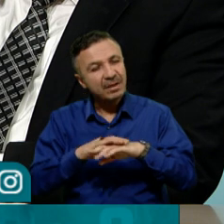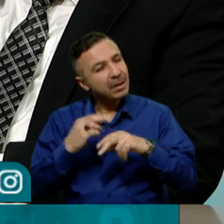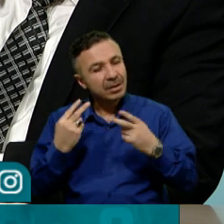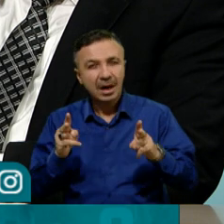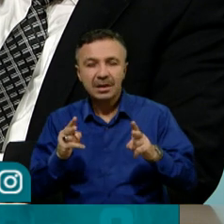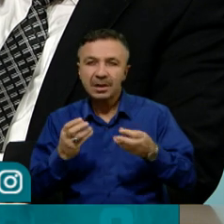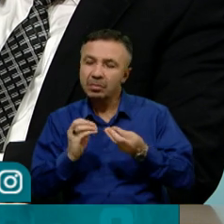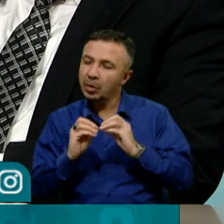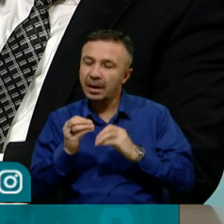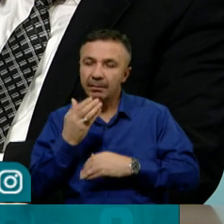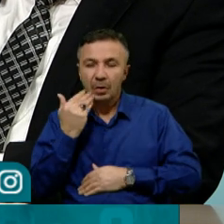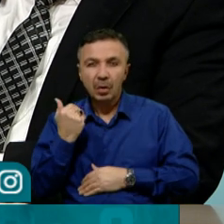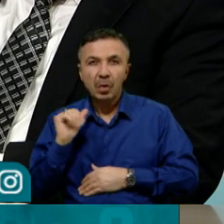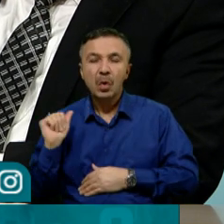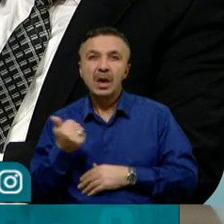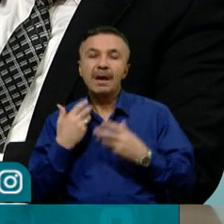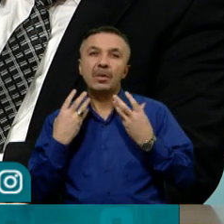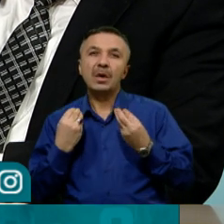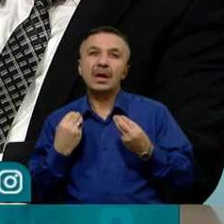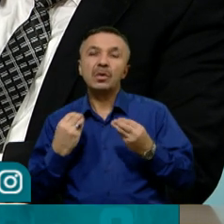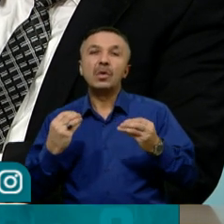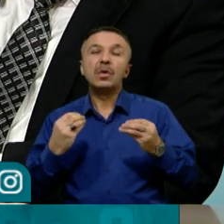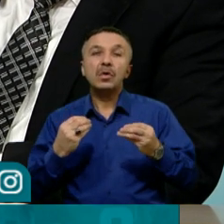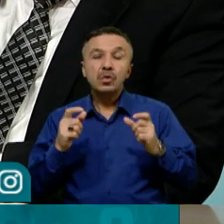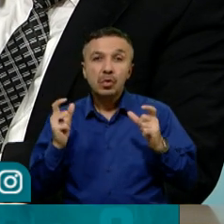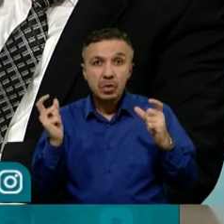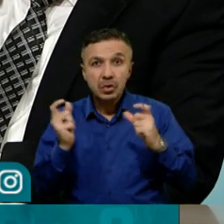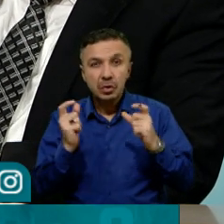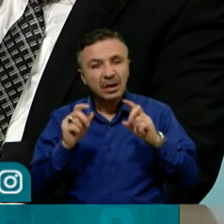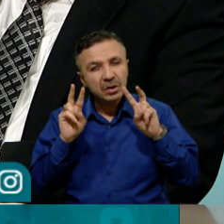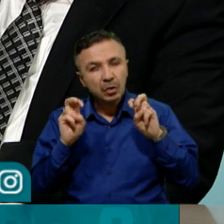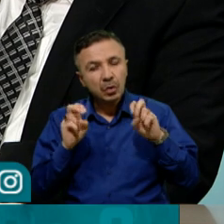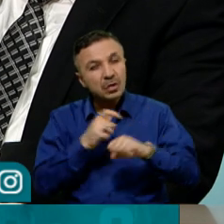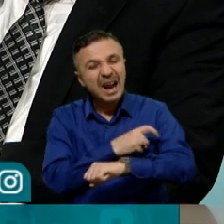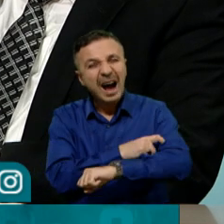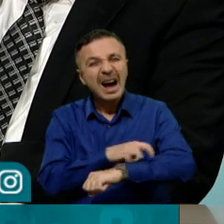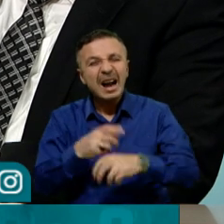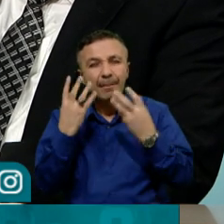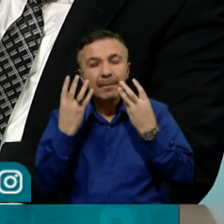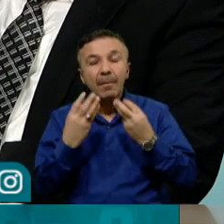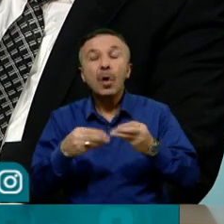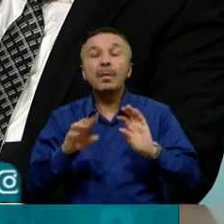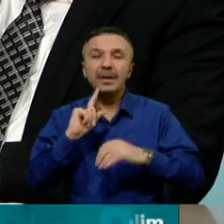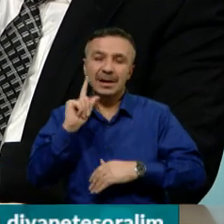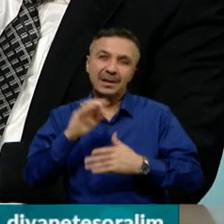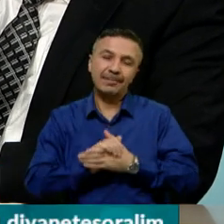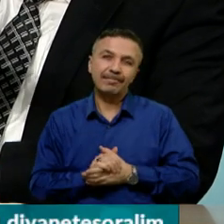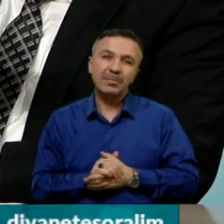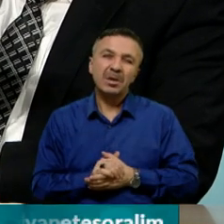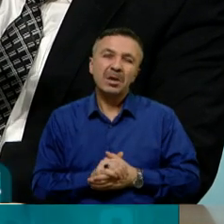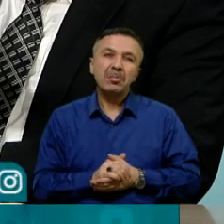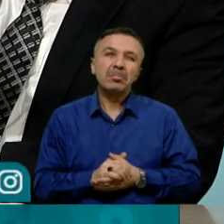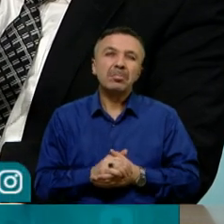sakınca yoktur önemli Bu sigorta sigortalının konusunun haram olmaması ne gibidir Hocam mesela konuşsak